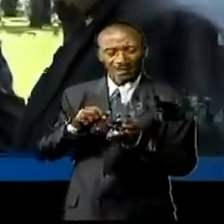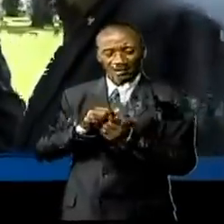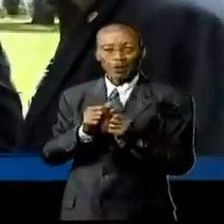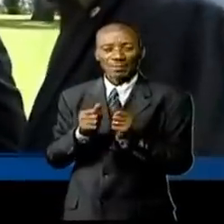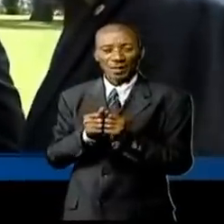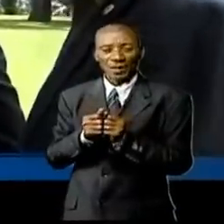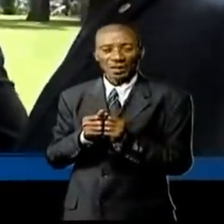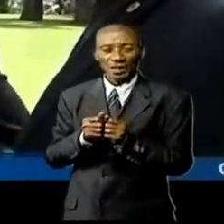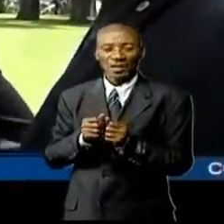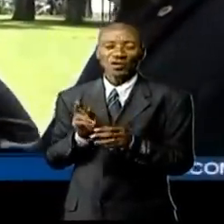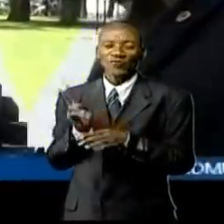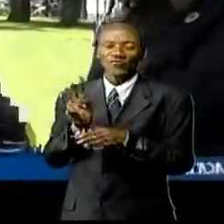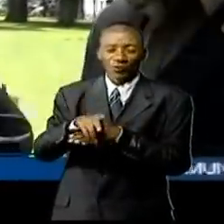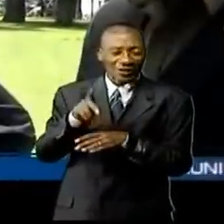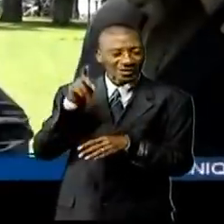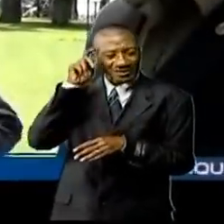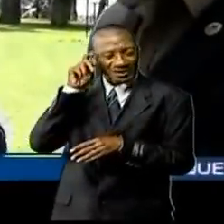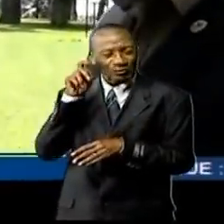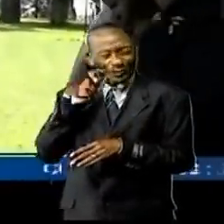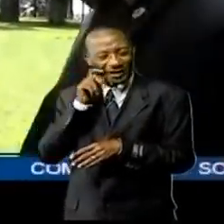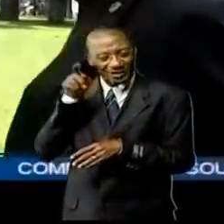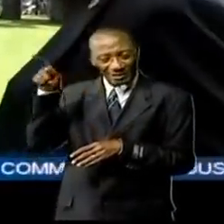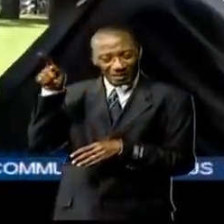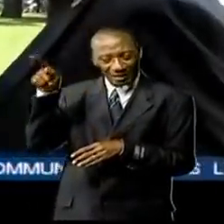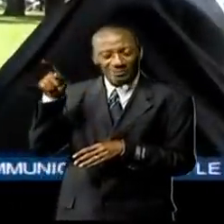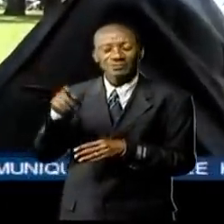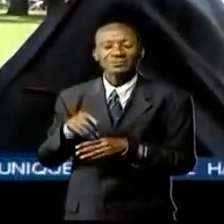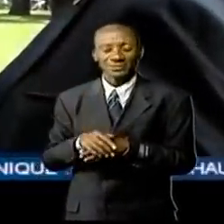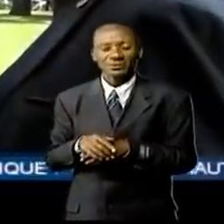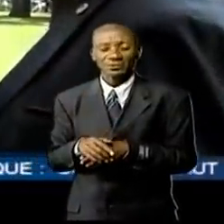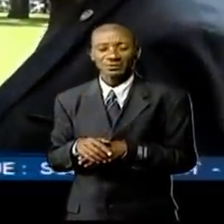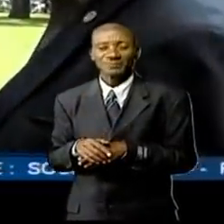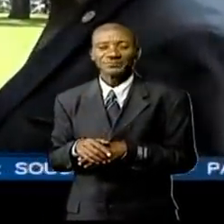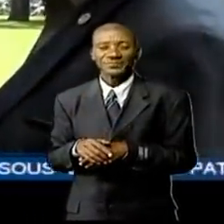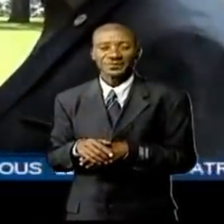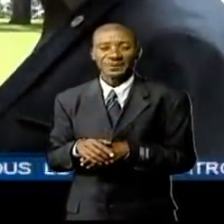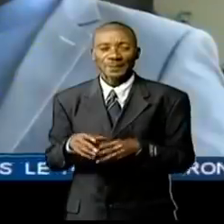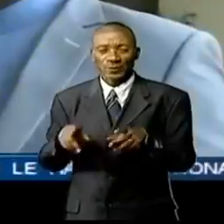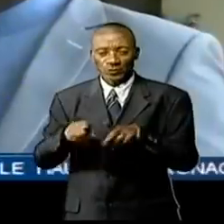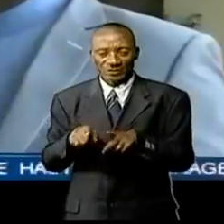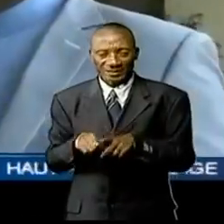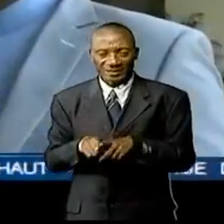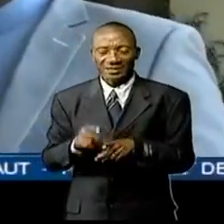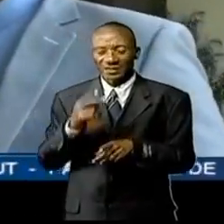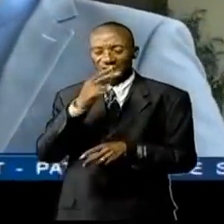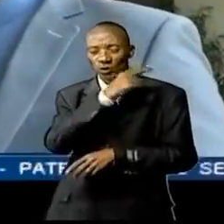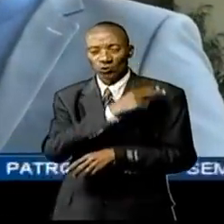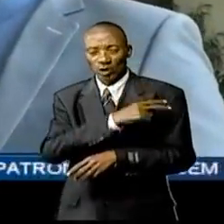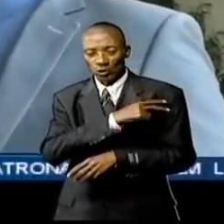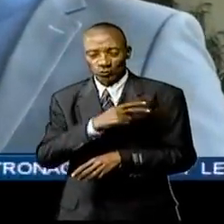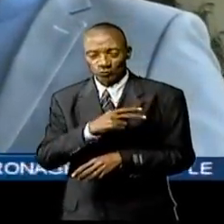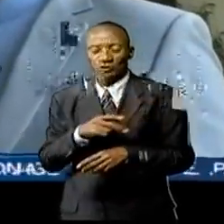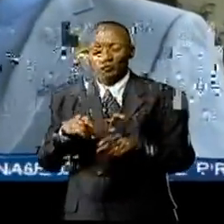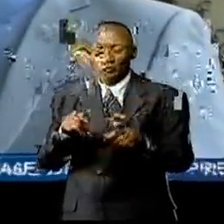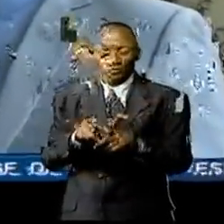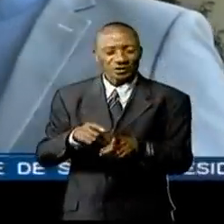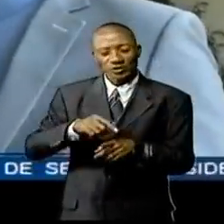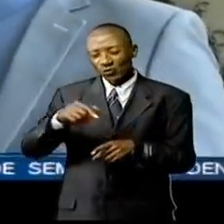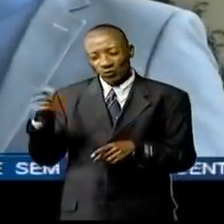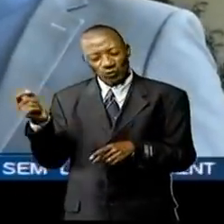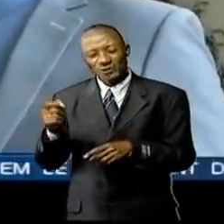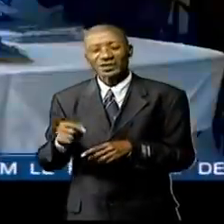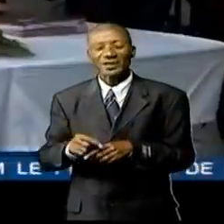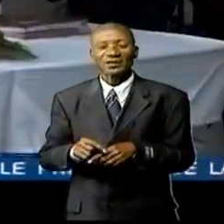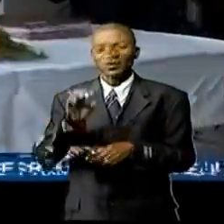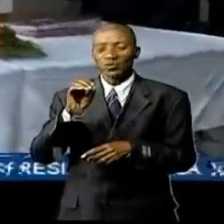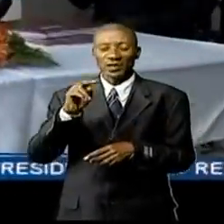ainsi la Fondation Panzi, l'Agence française de développement et la Croix-Rouge française sont désormais liés par une